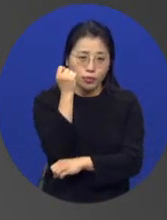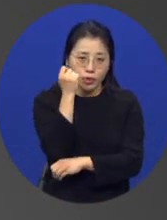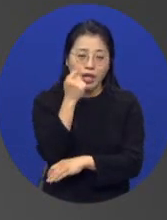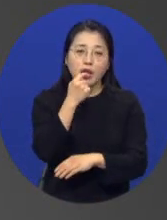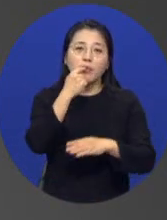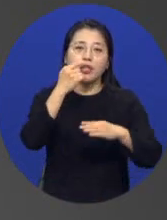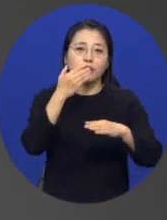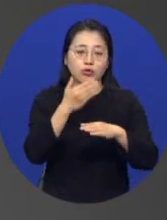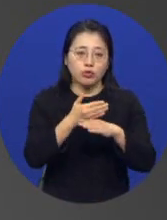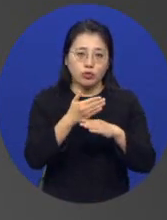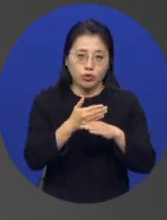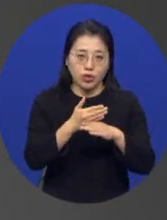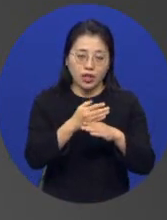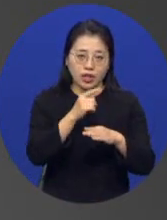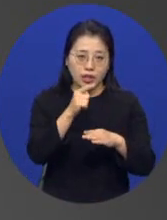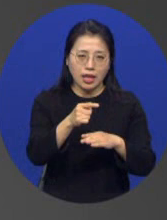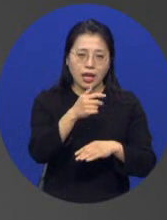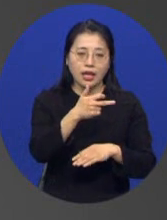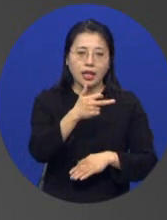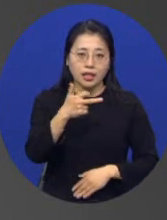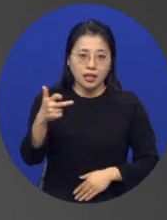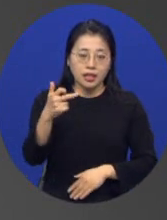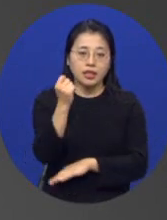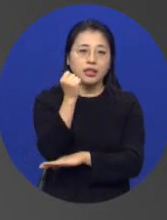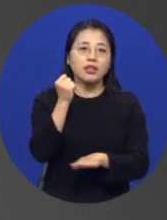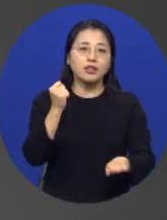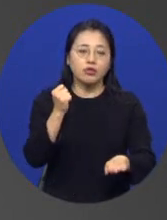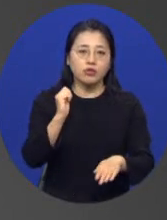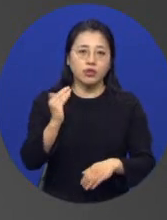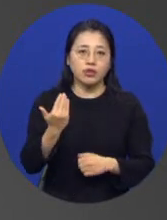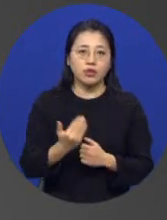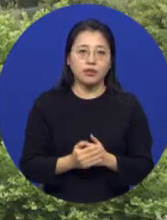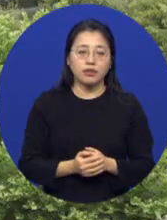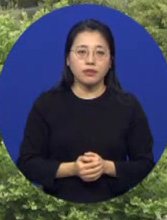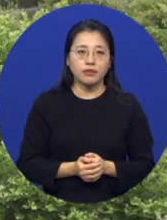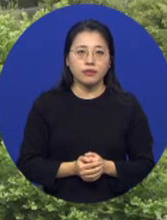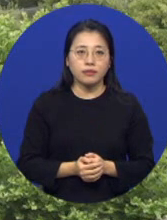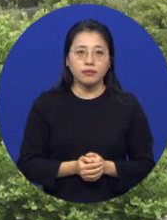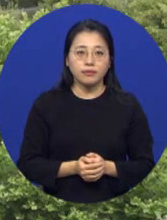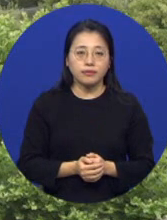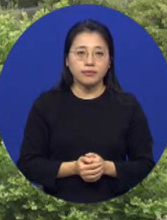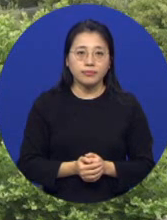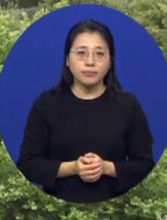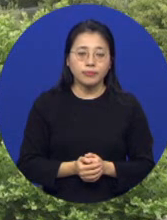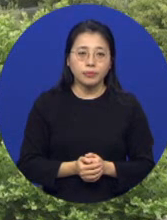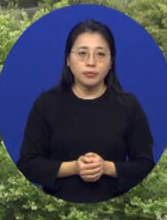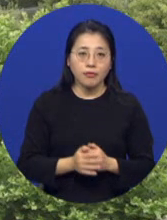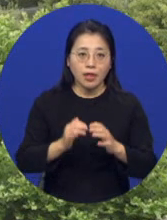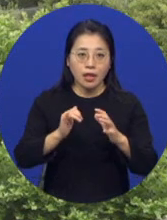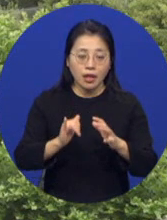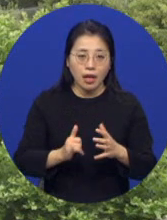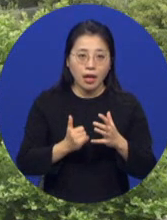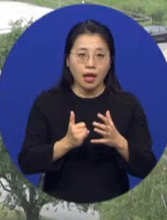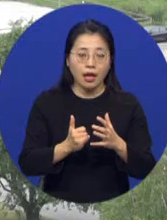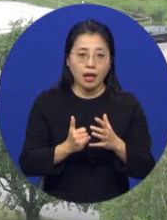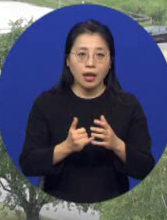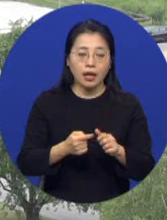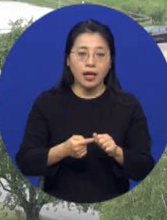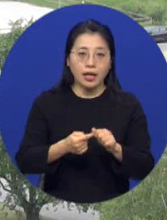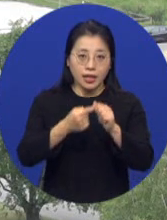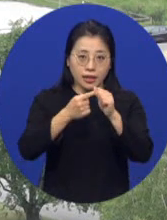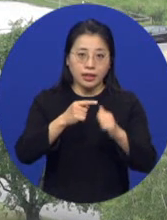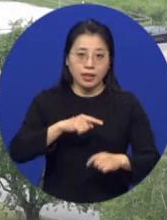아직 가장 금잔을 이루는 굉장히 중요한 조직이라고 할 수 있겠습니다 세계 최고의 자치분권